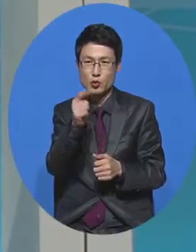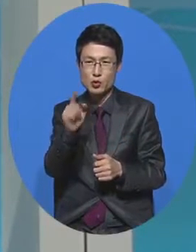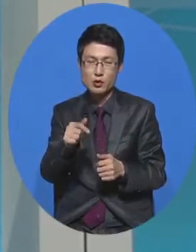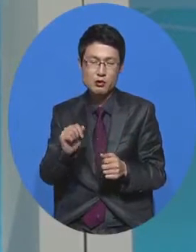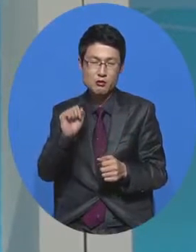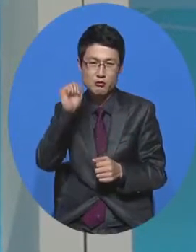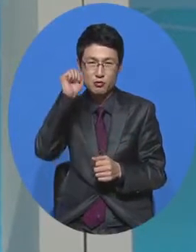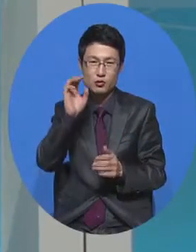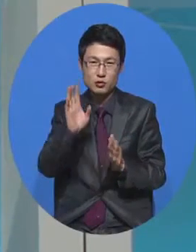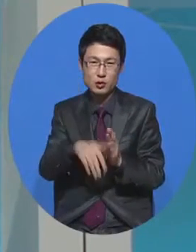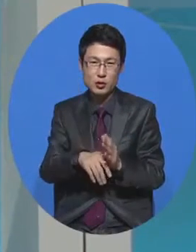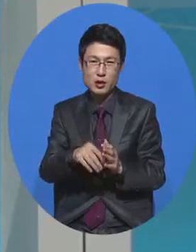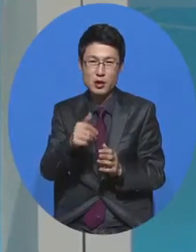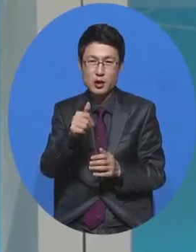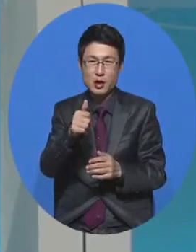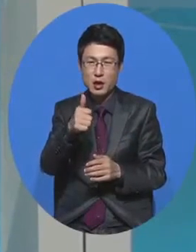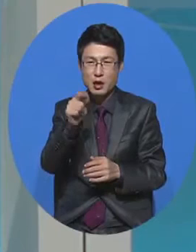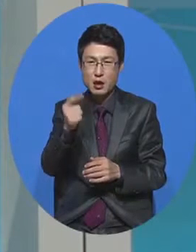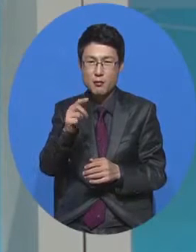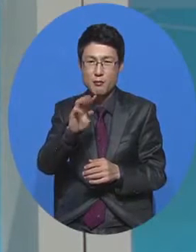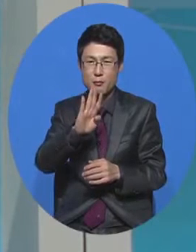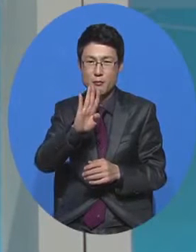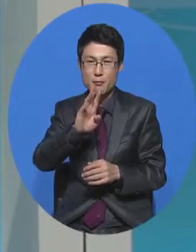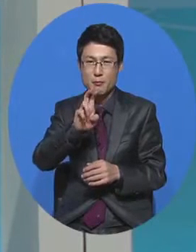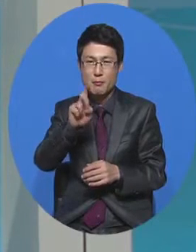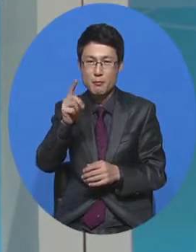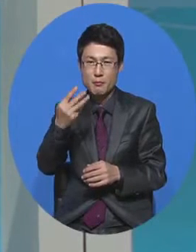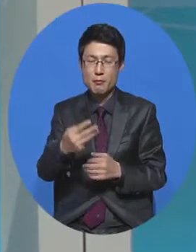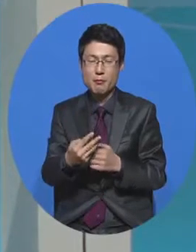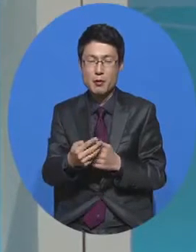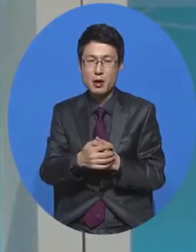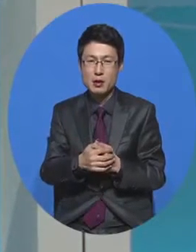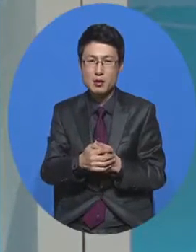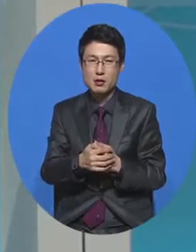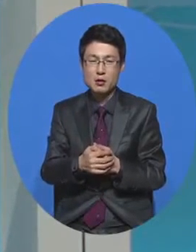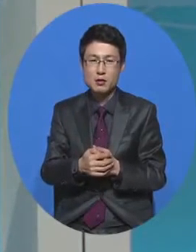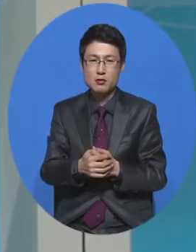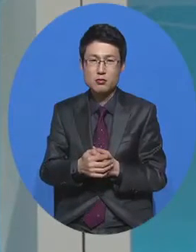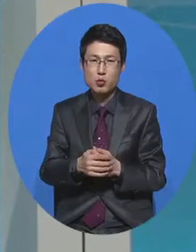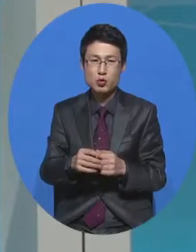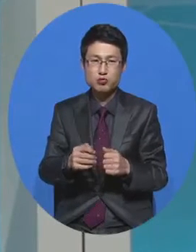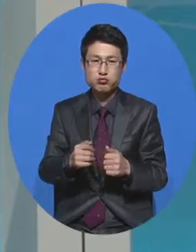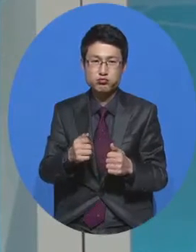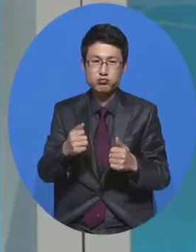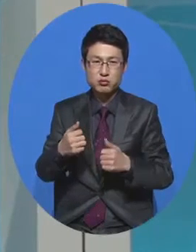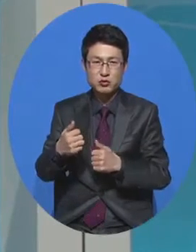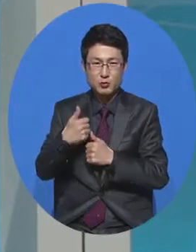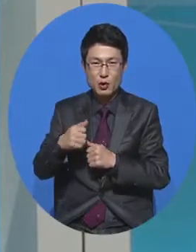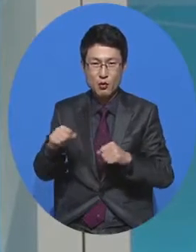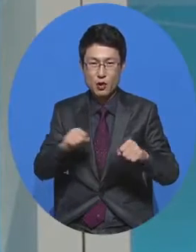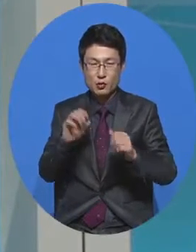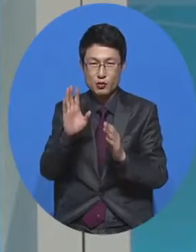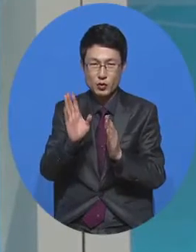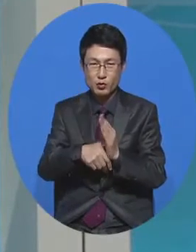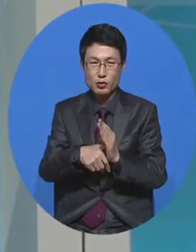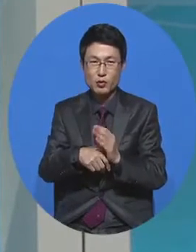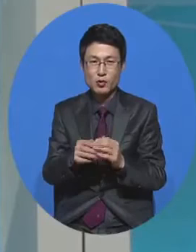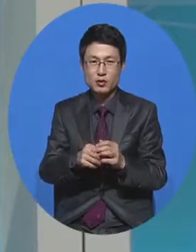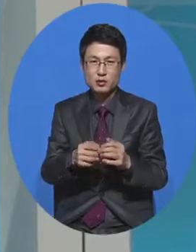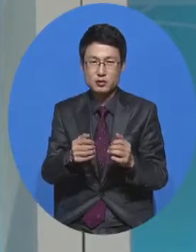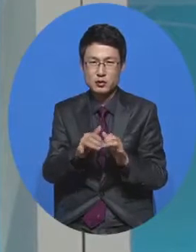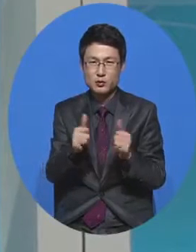마루 병 안 활동 때 에서 여기에 대한 일본인의 대한 감정도 있고요 어머 다 아시는 것처럼